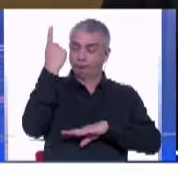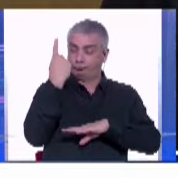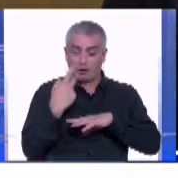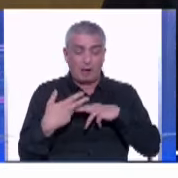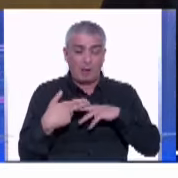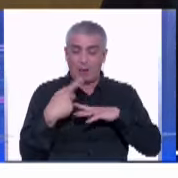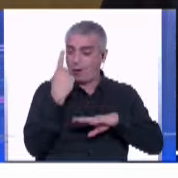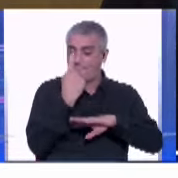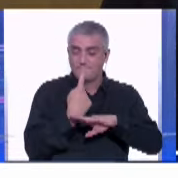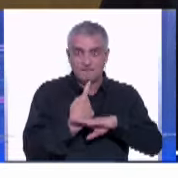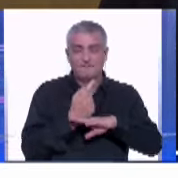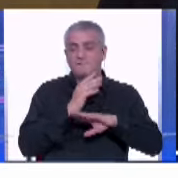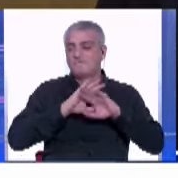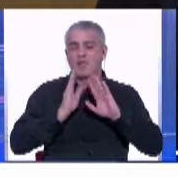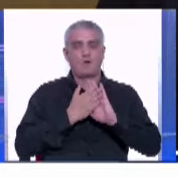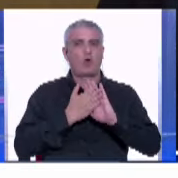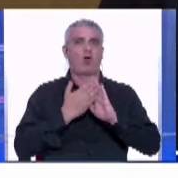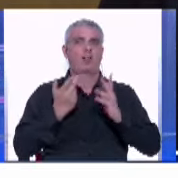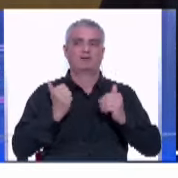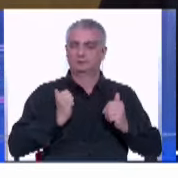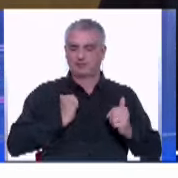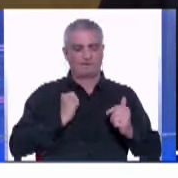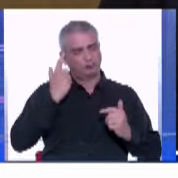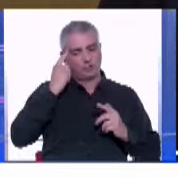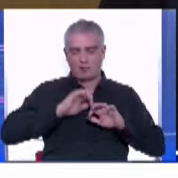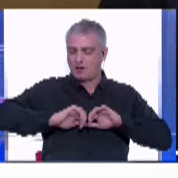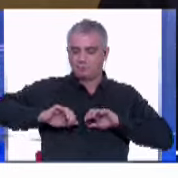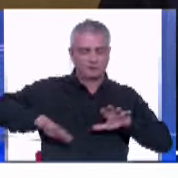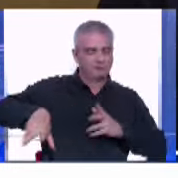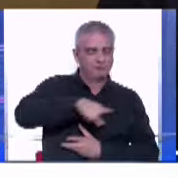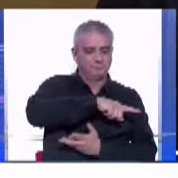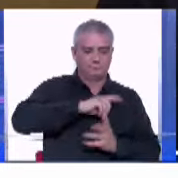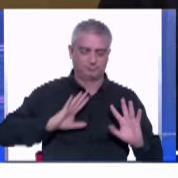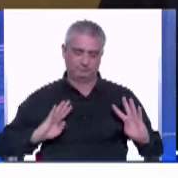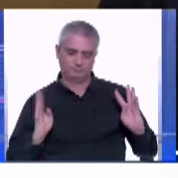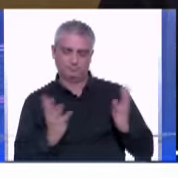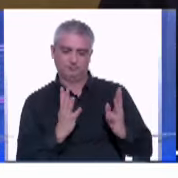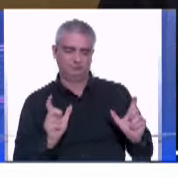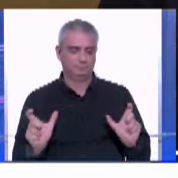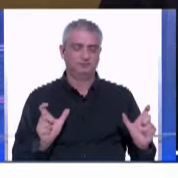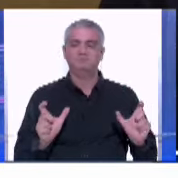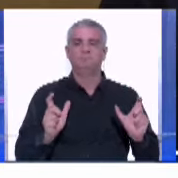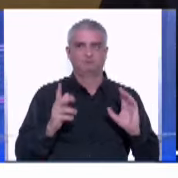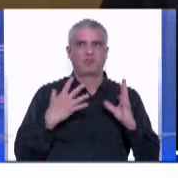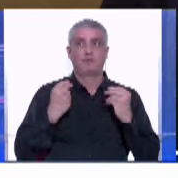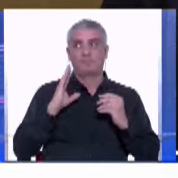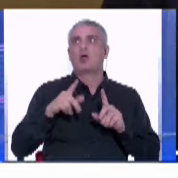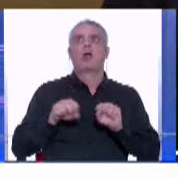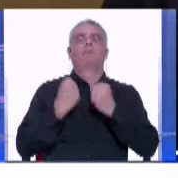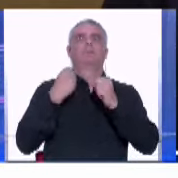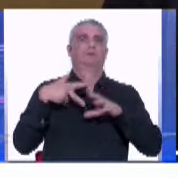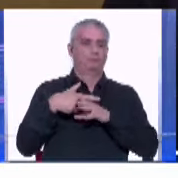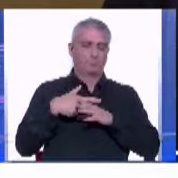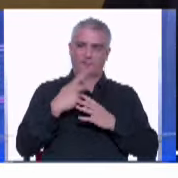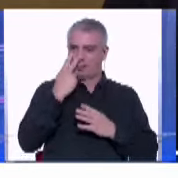קרוב, וגם עם כל המערכת הצבאית שיודעת לבודד את הסביבה מבחוץ. יש פה הרבה דברים שיכולים להשתבש, אבל